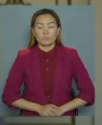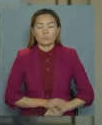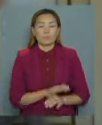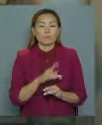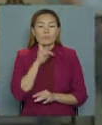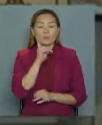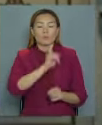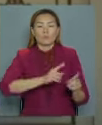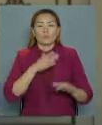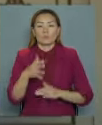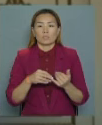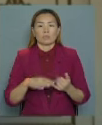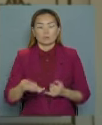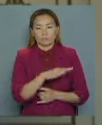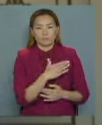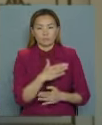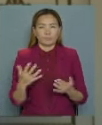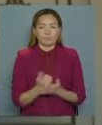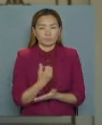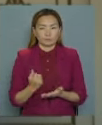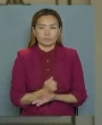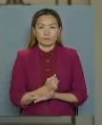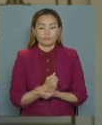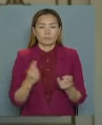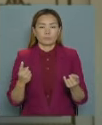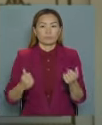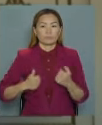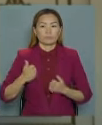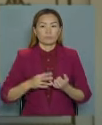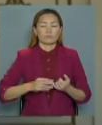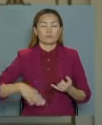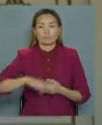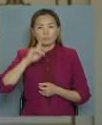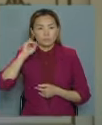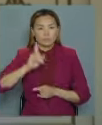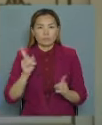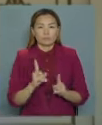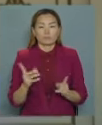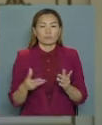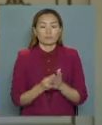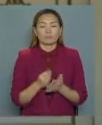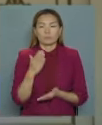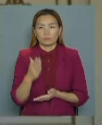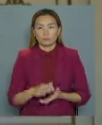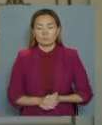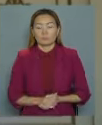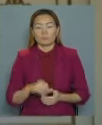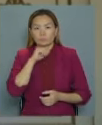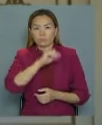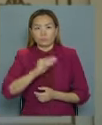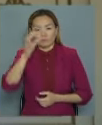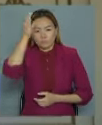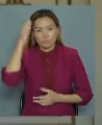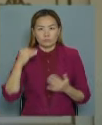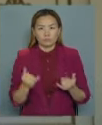Одаренная молодежь – это будущее страны. Ваши достижения – большая гордость для нас. Мы знаем, какой путь вы для этого прошли. Благодаря вашим знаниям